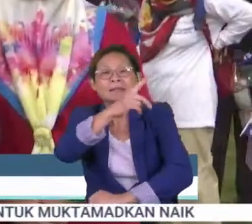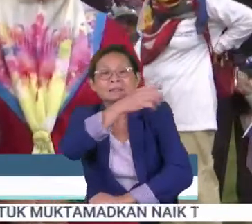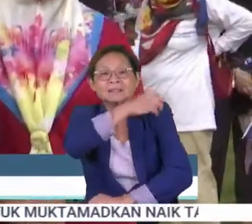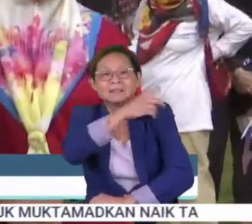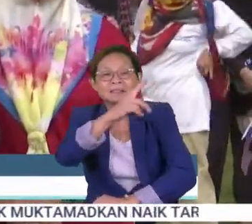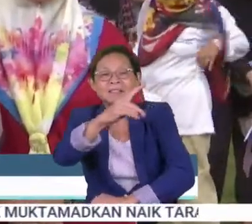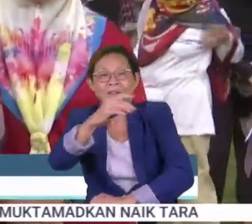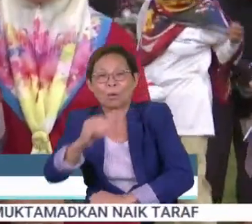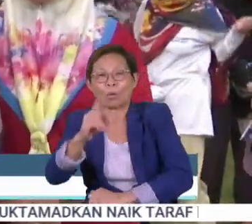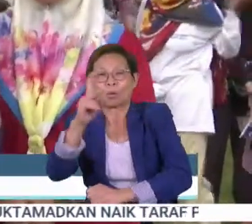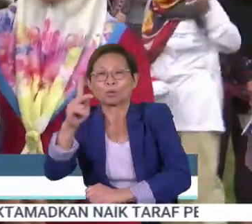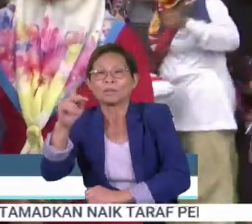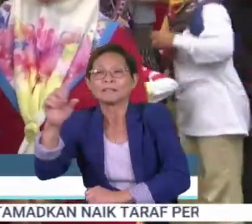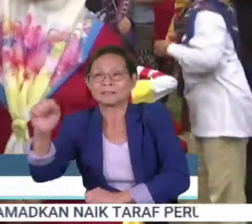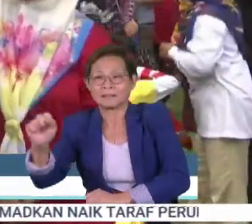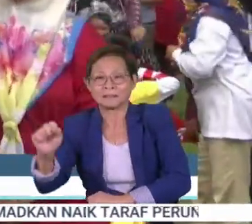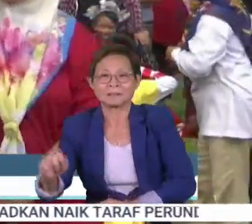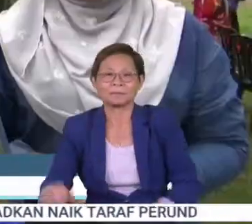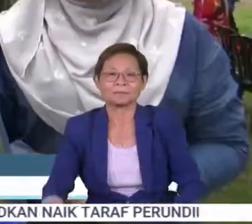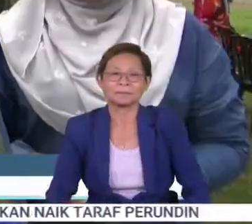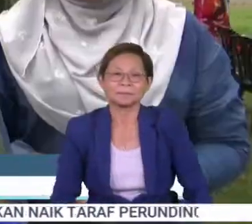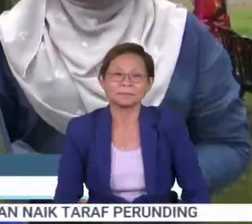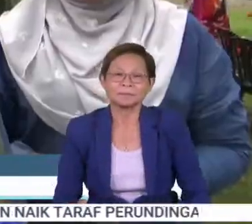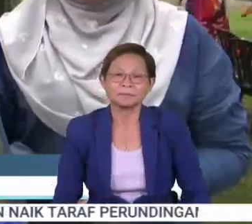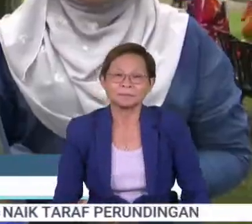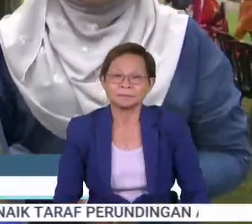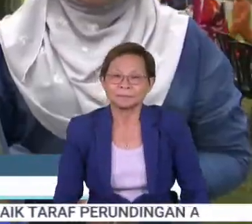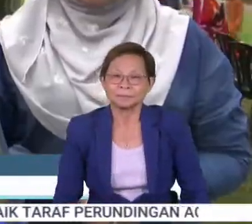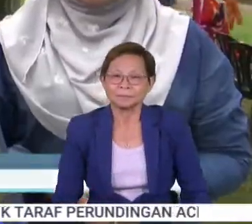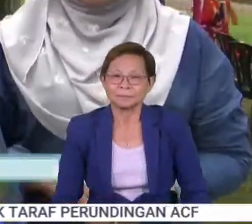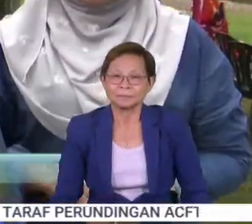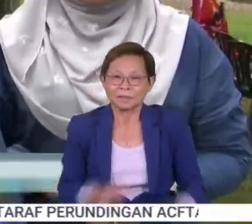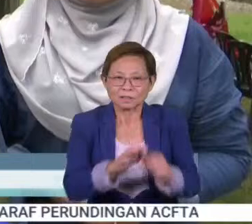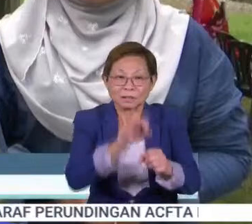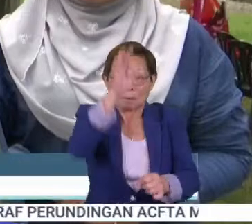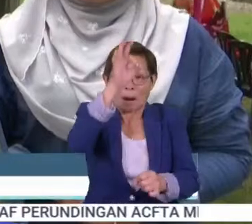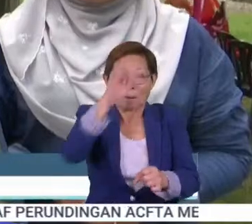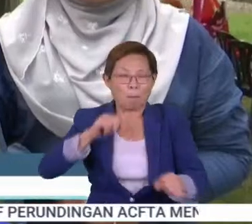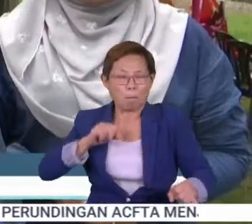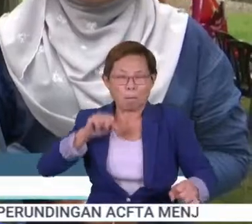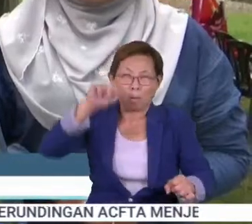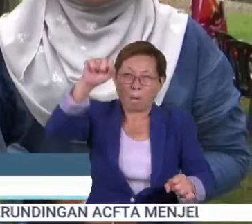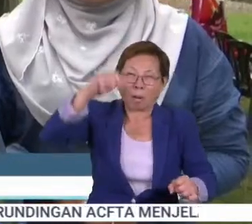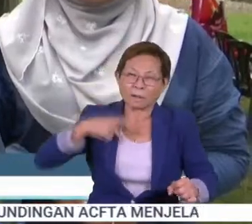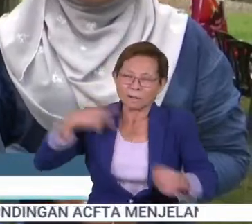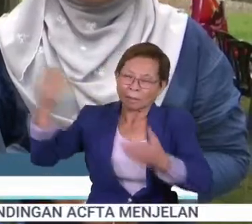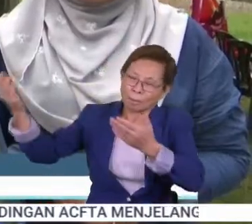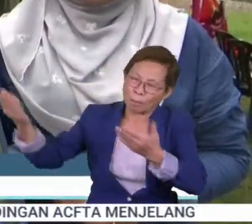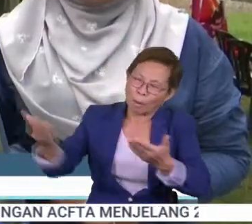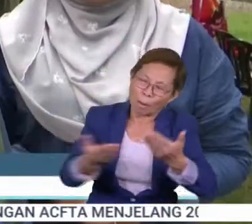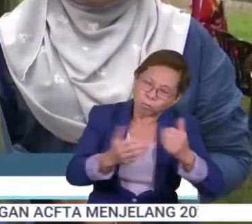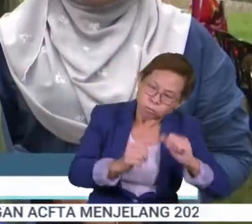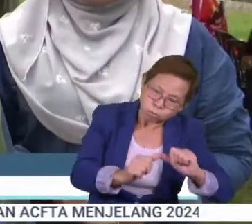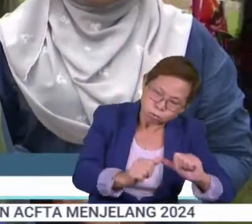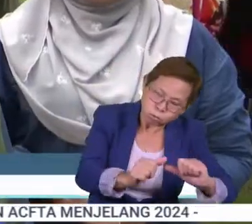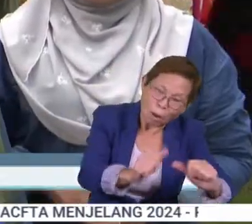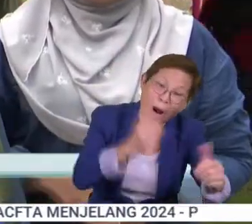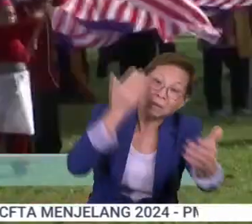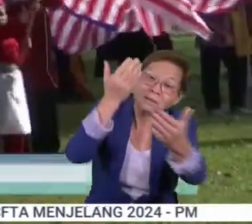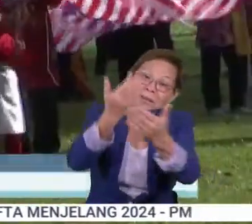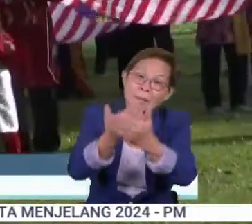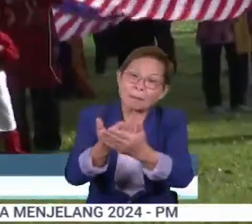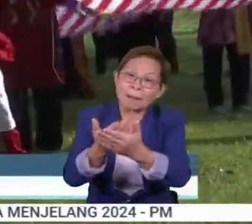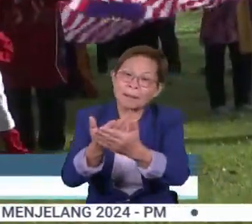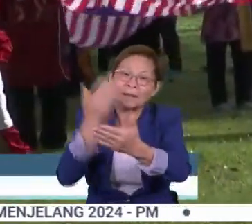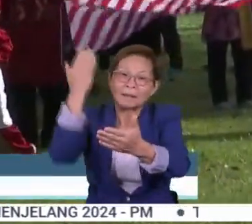Kota Star, Jeffrey Ismail. Dan semangat kemerdekaan ini kita akan bawa teruslah sampai ke